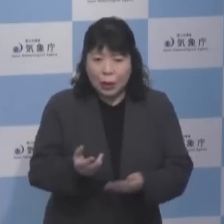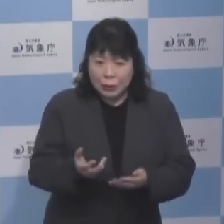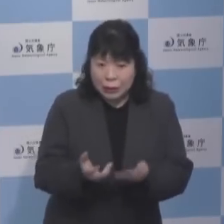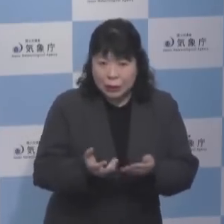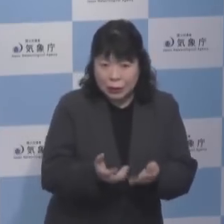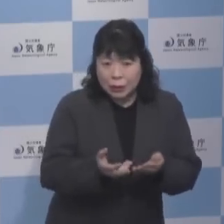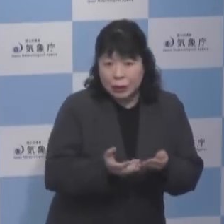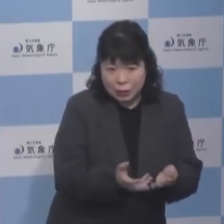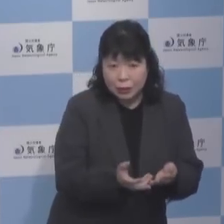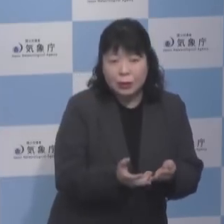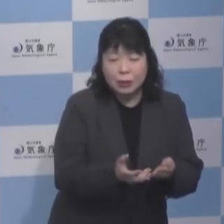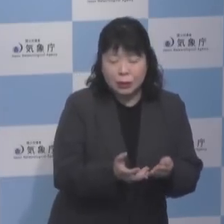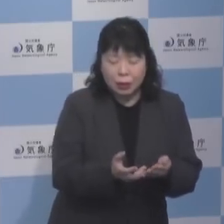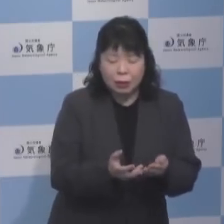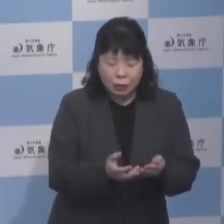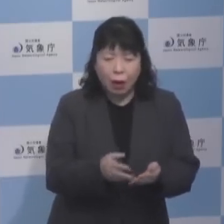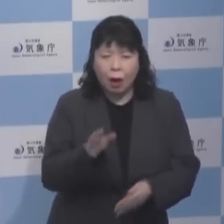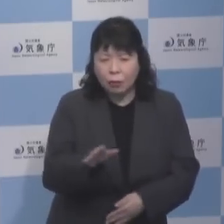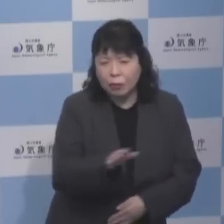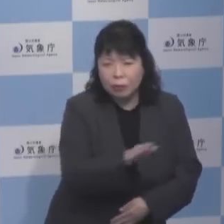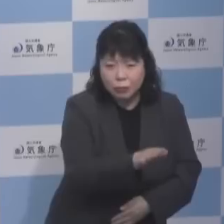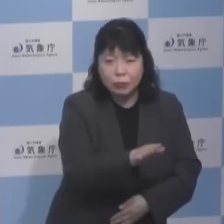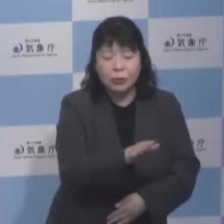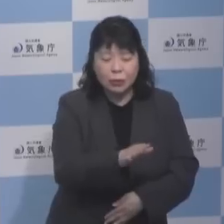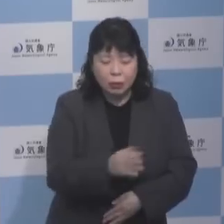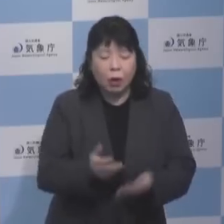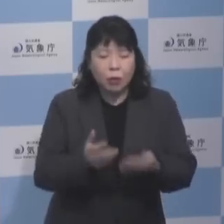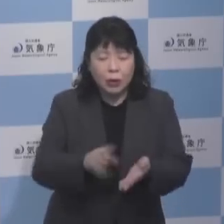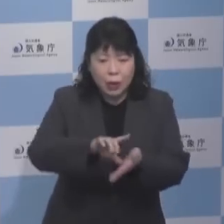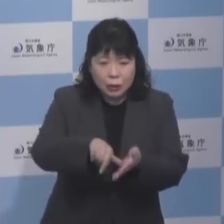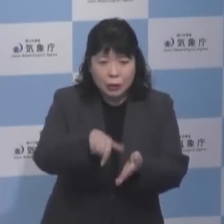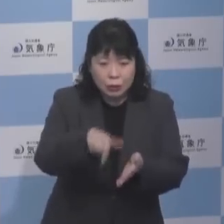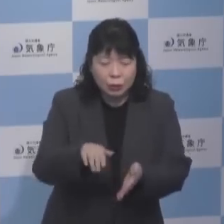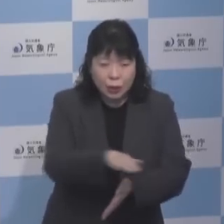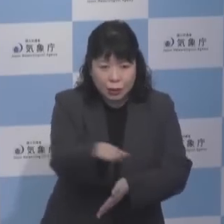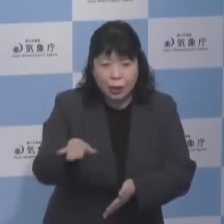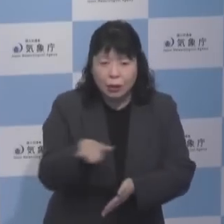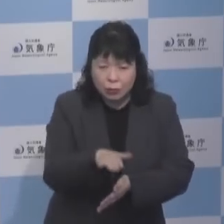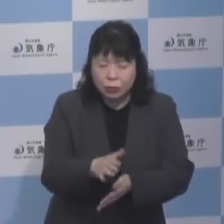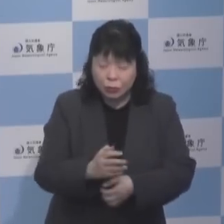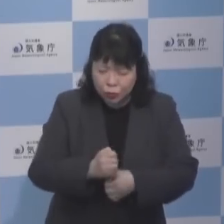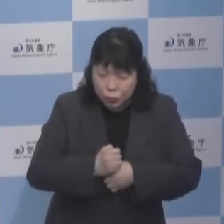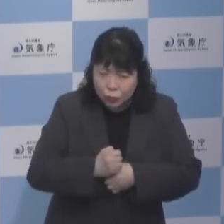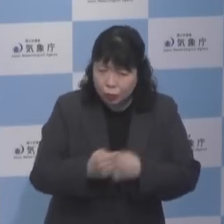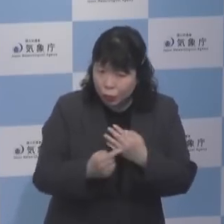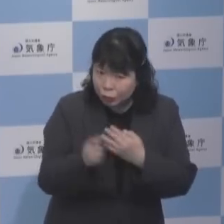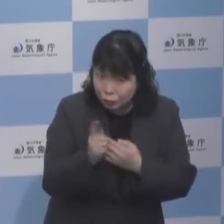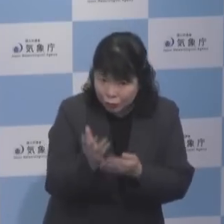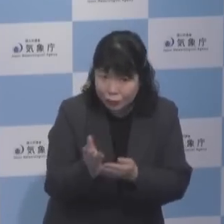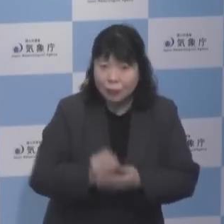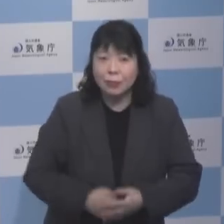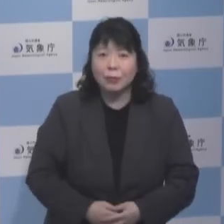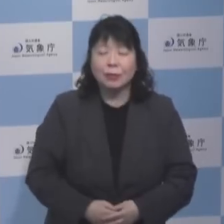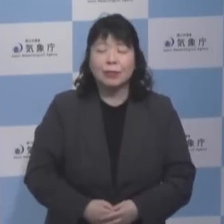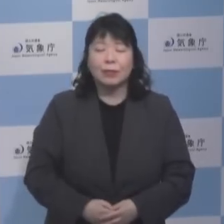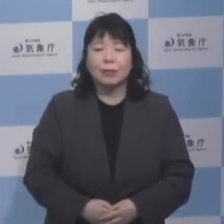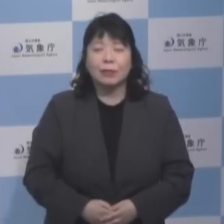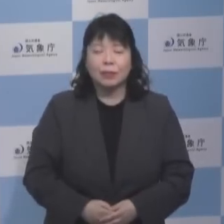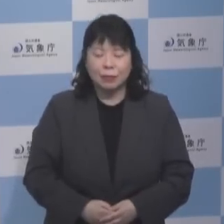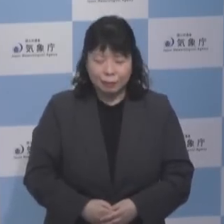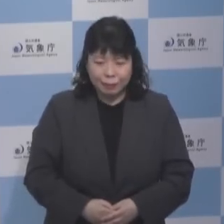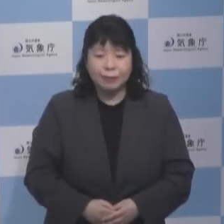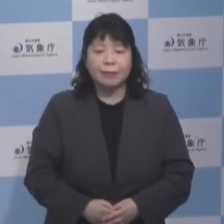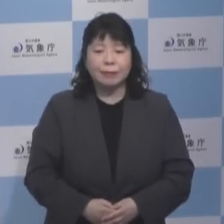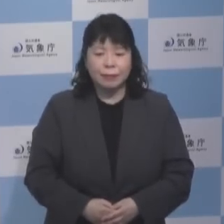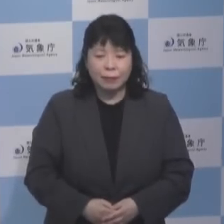揺れた地域の方々にどのような点に注意してほしいか教えてください。 はい、やはり揺れが